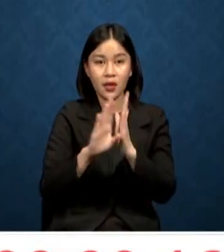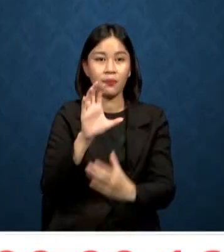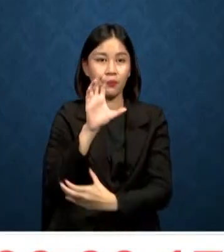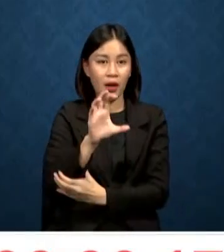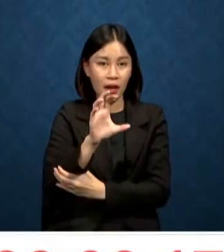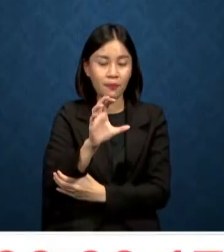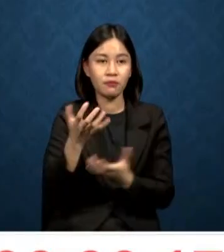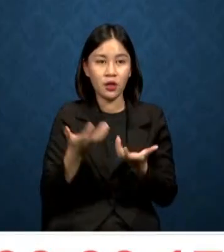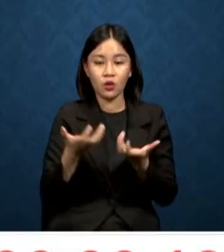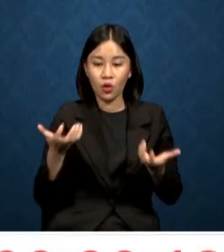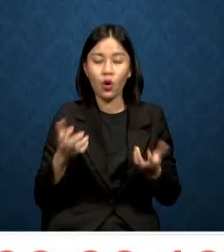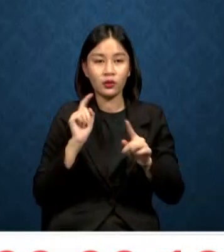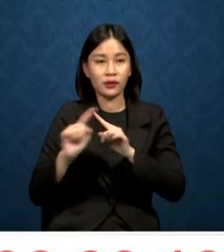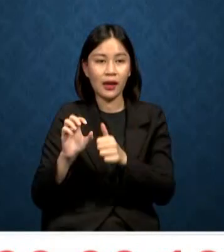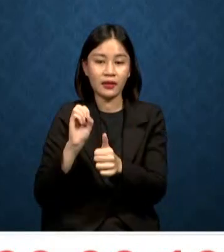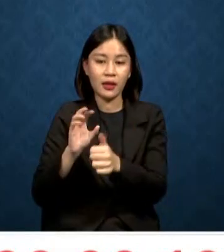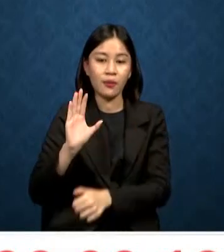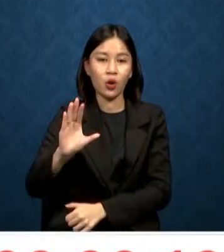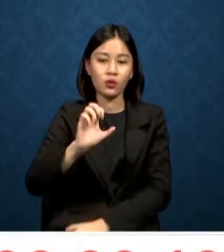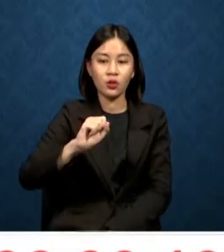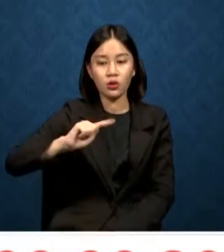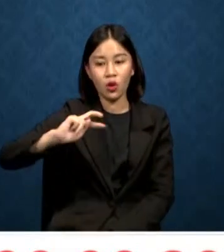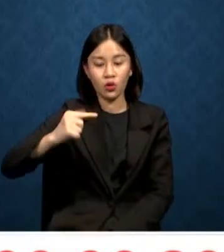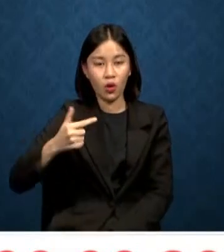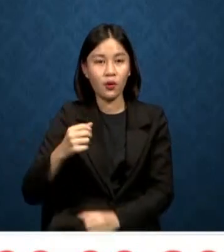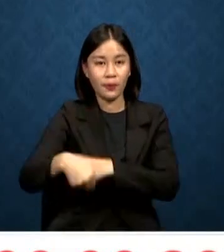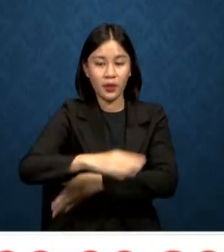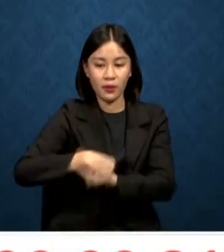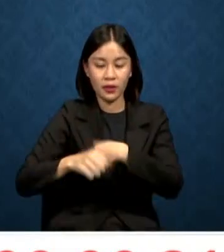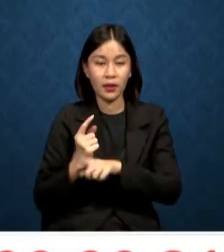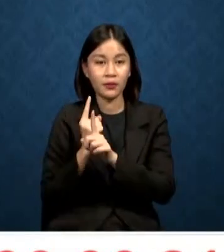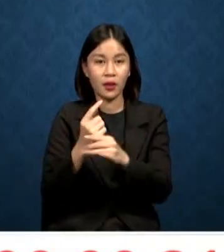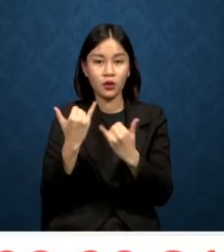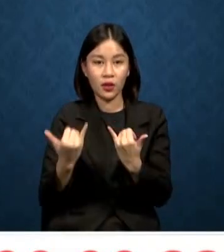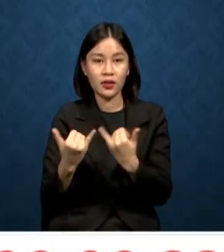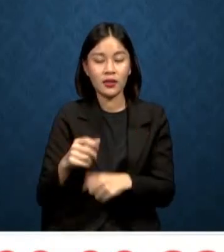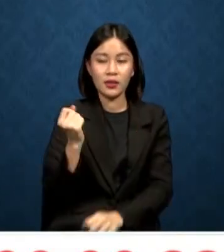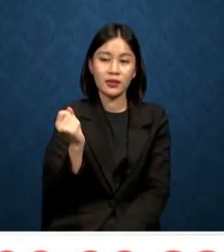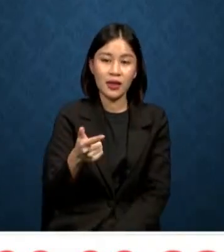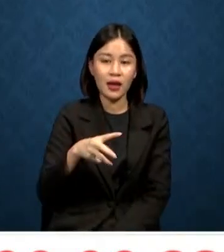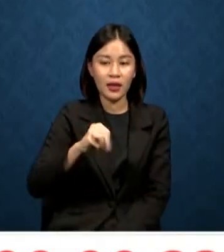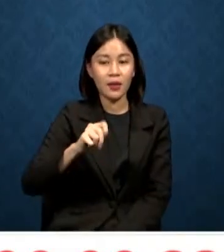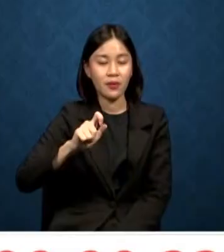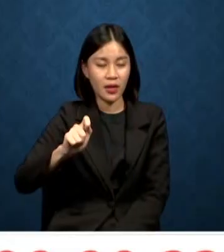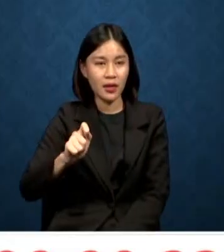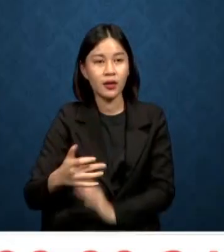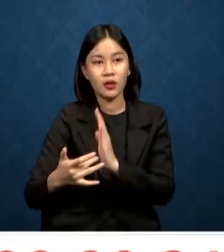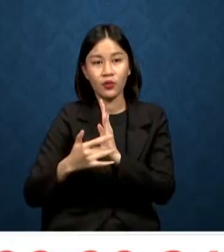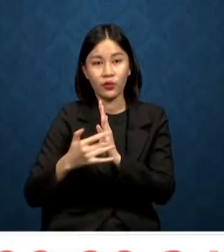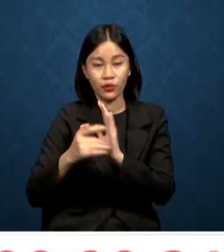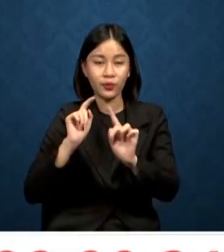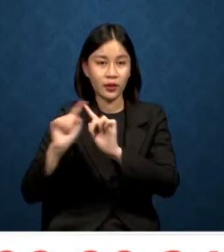หรือพัสดุนะครับแล้วก็ตามคำแนะนำของสตง.นะครับซึ่งตอนนี้การจ้าง MA ระบบเทคโนโลยีสารสนเทศนะครับสำนักงานส